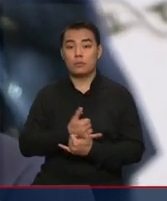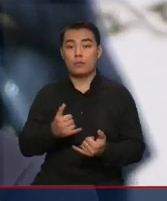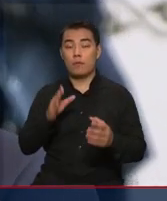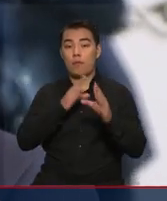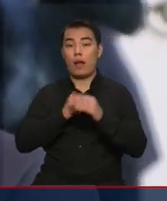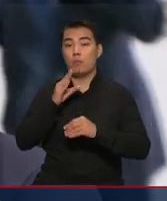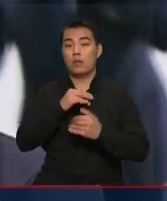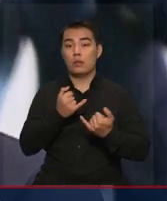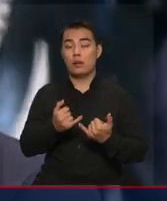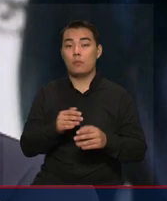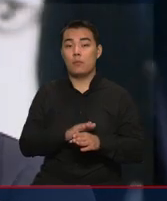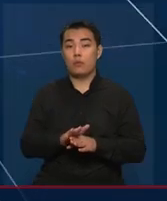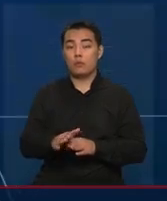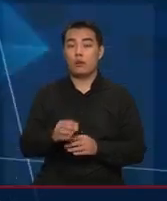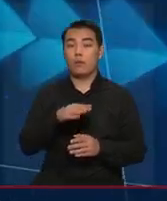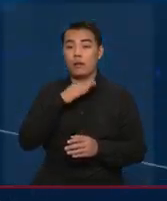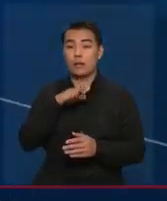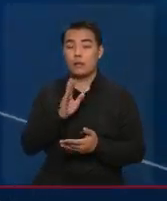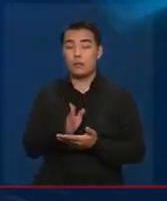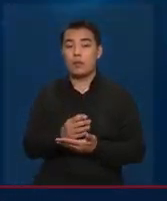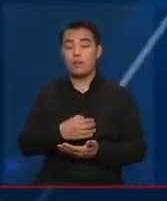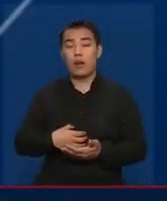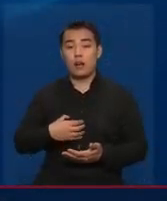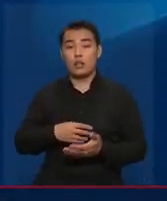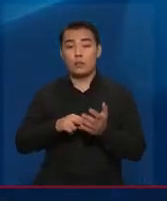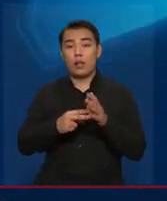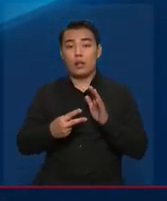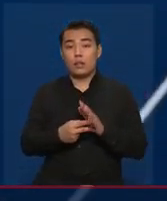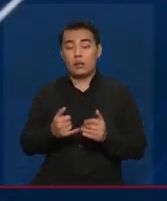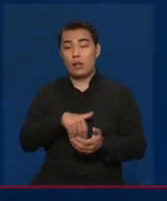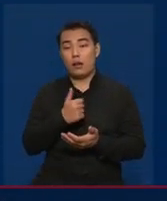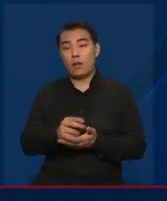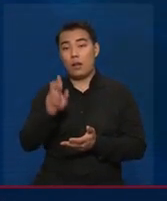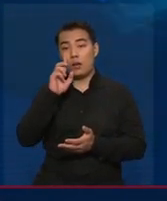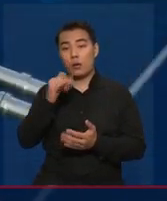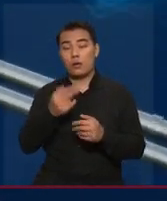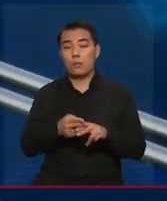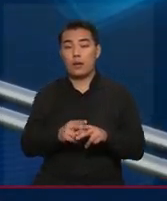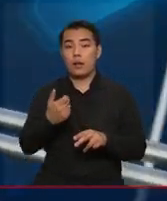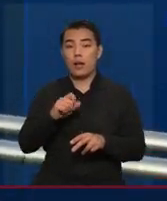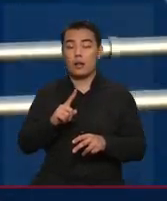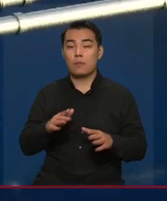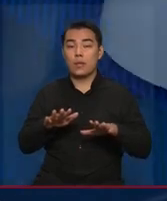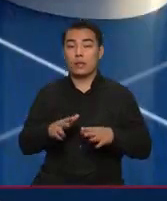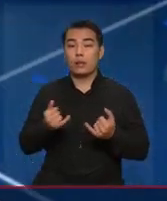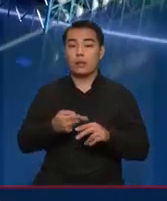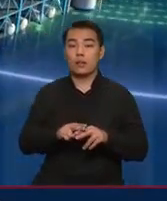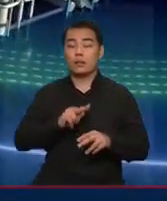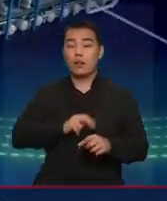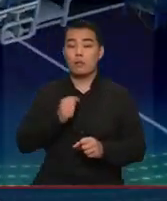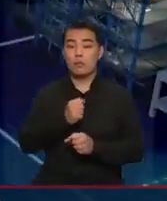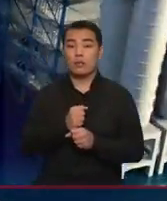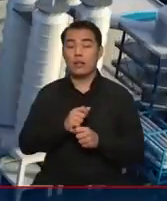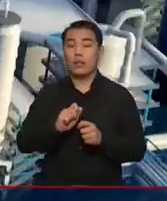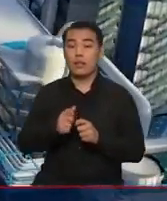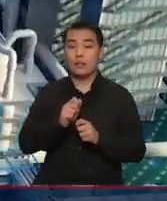мүмкіндіктері толық жеткілікті болады. Маңызды жобалар қатарында мемлекет басшысының газ кен орындарын барлау және игеру жұмыстарына